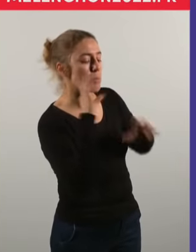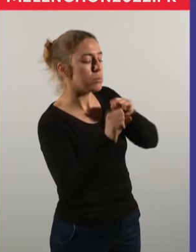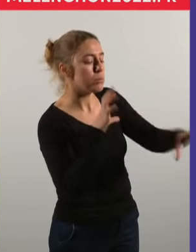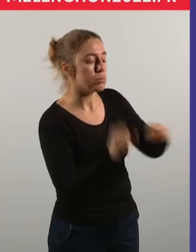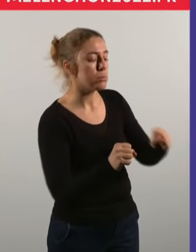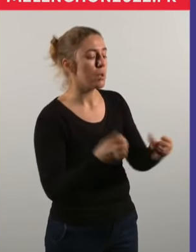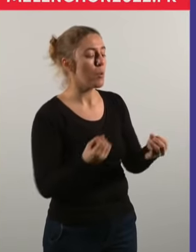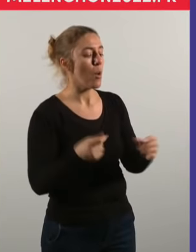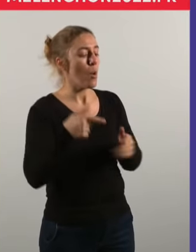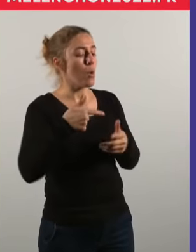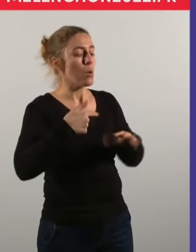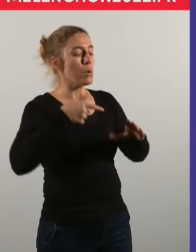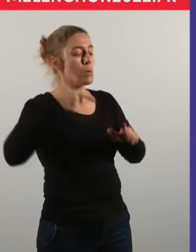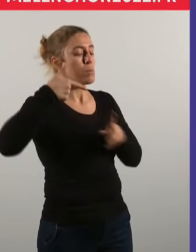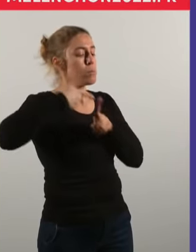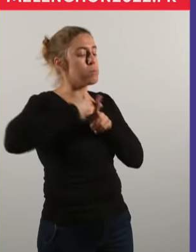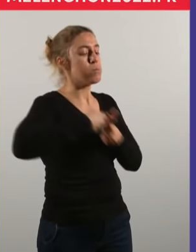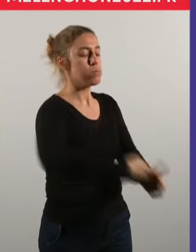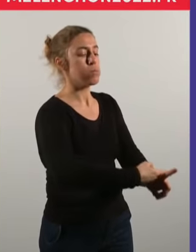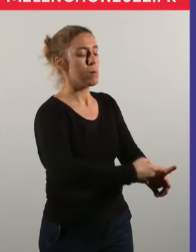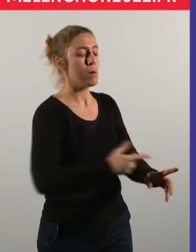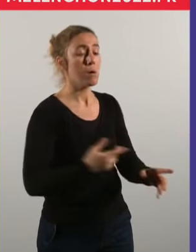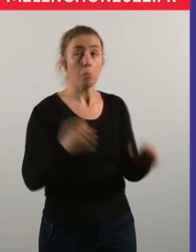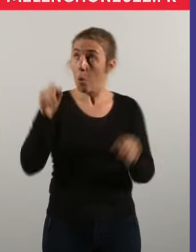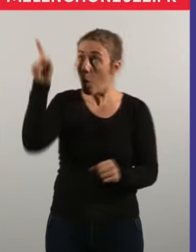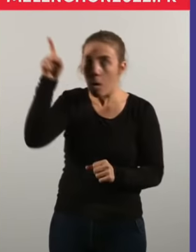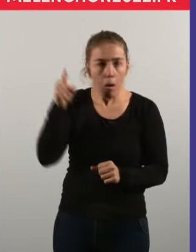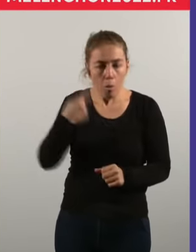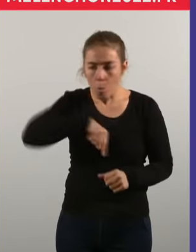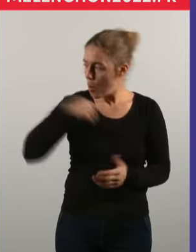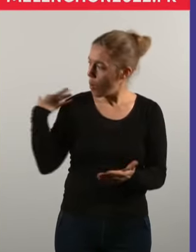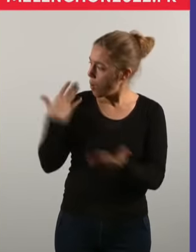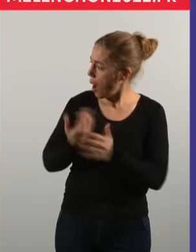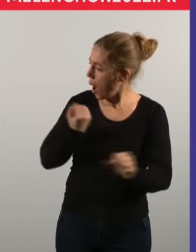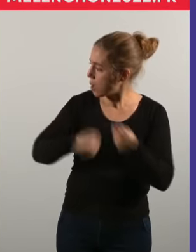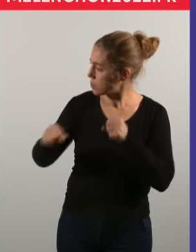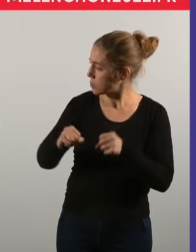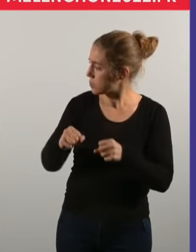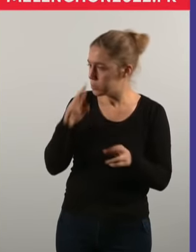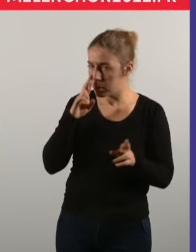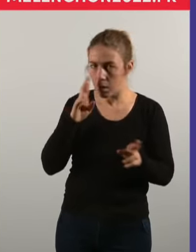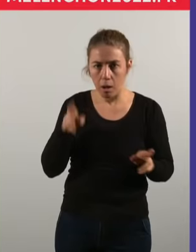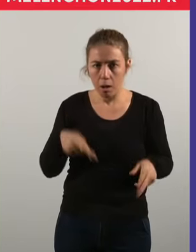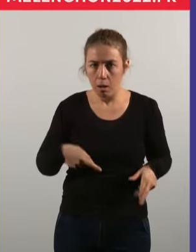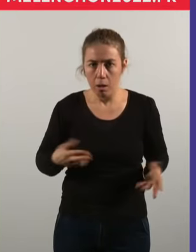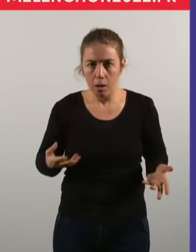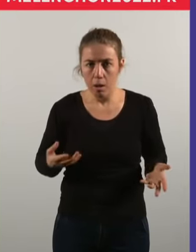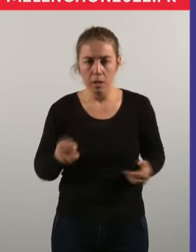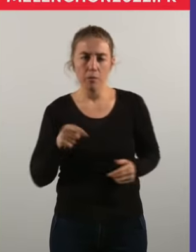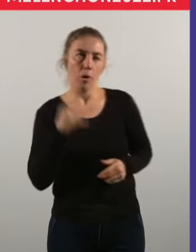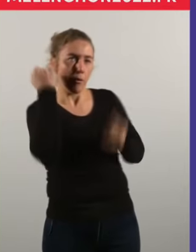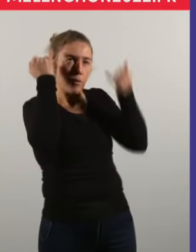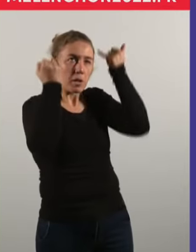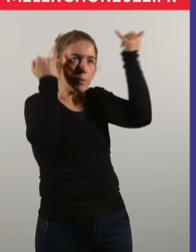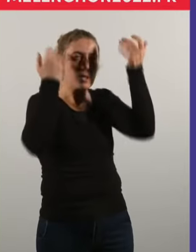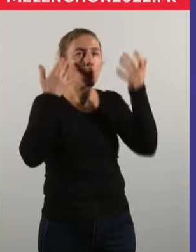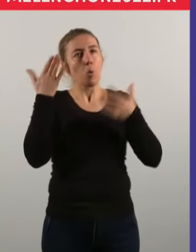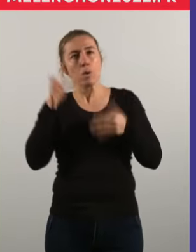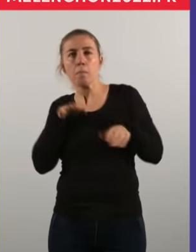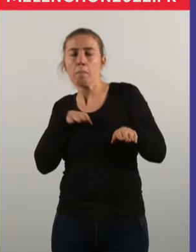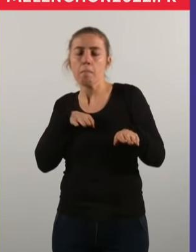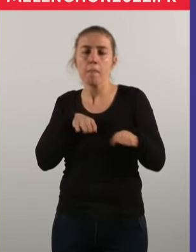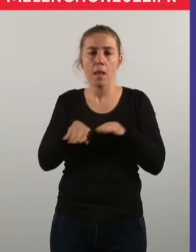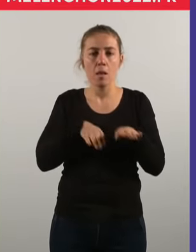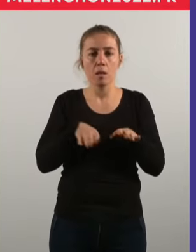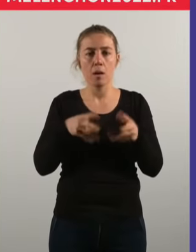terre, alors tout ce que nous avons constitué ne sert plus à rien. Évidemment, il faut trouver une autre manière de faire, notamment en matière